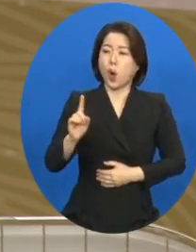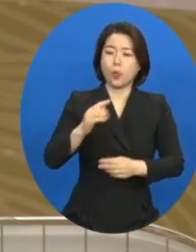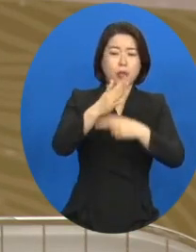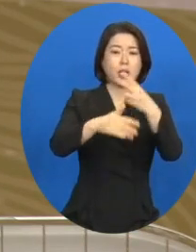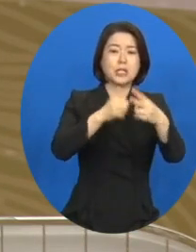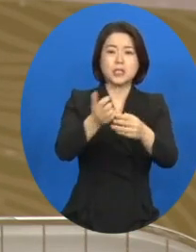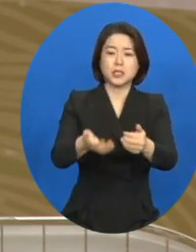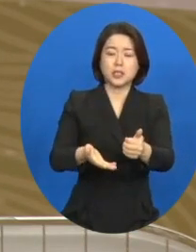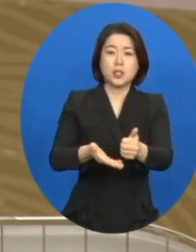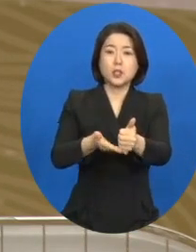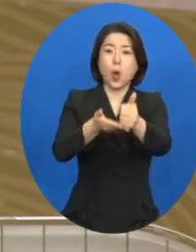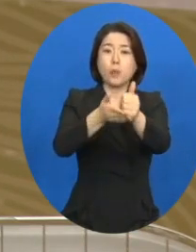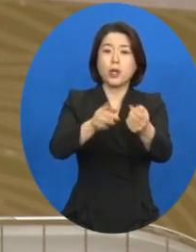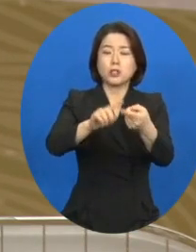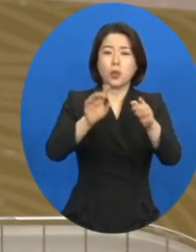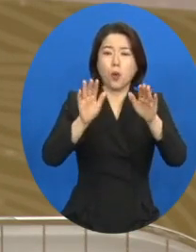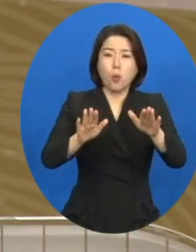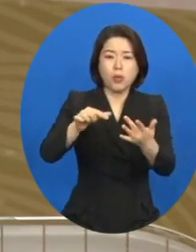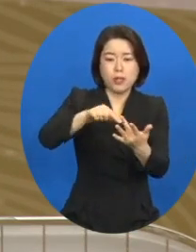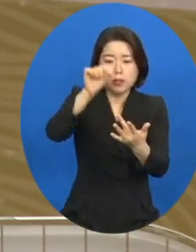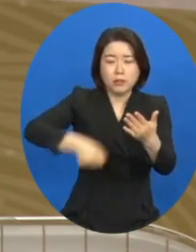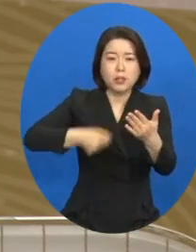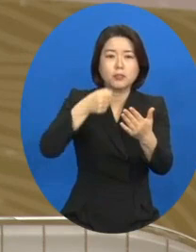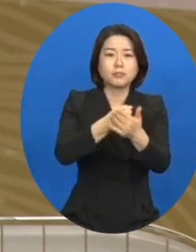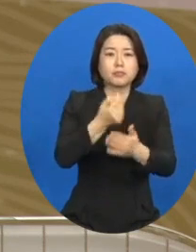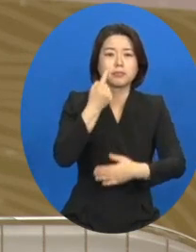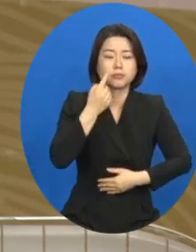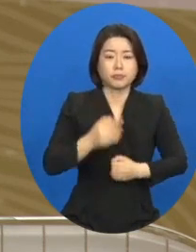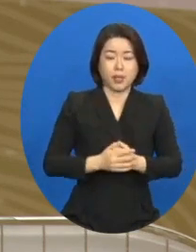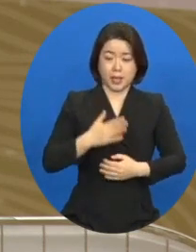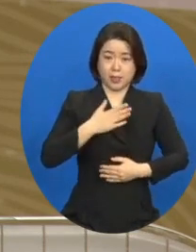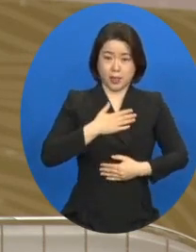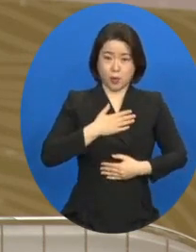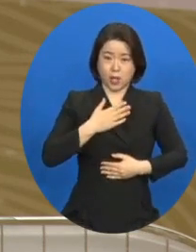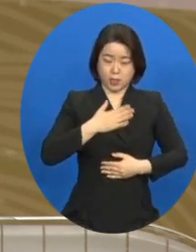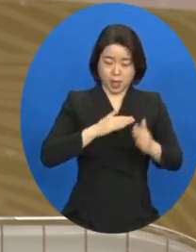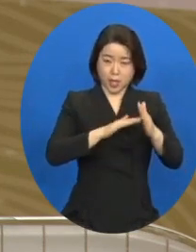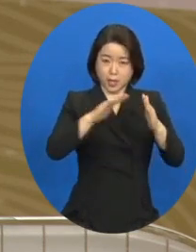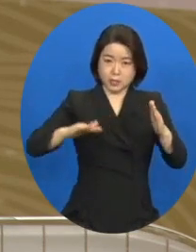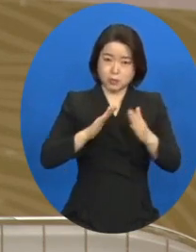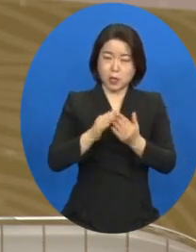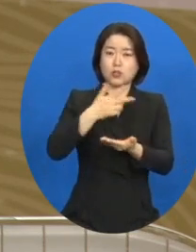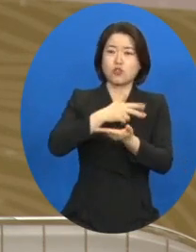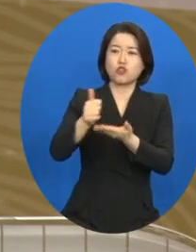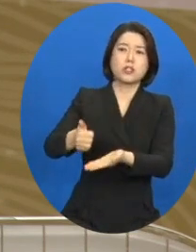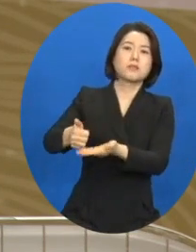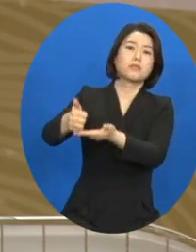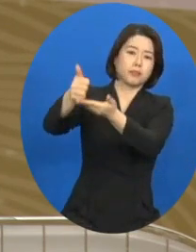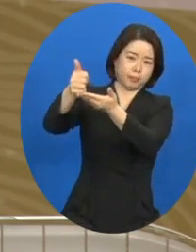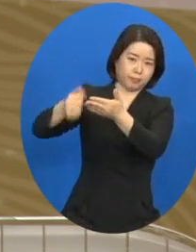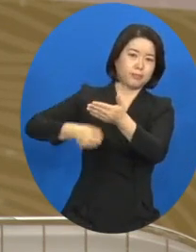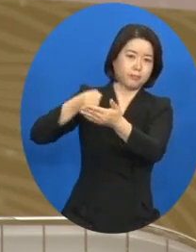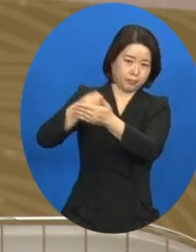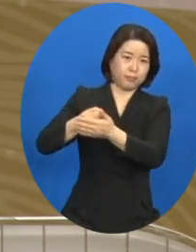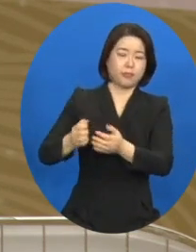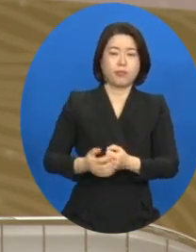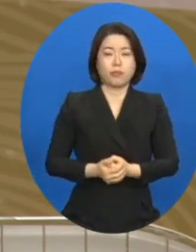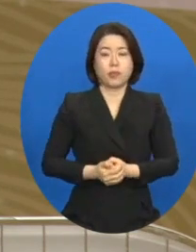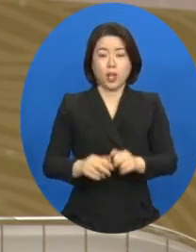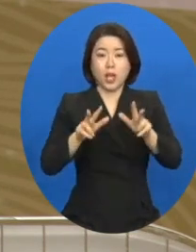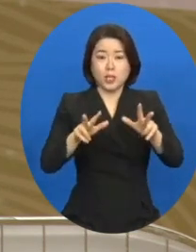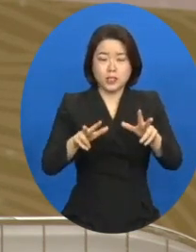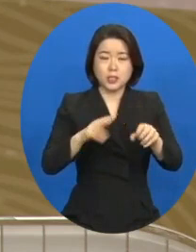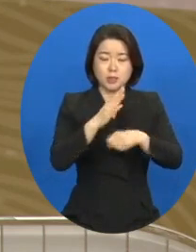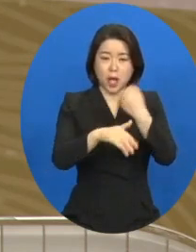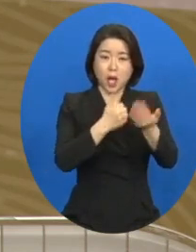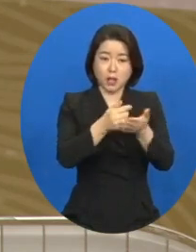신들을 섬길 것인지를 오늘 선택하십시오. 나와 나의 집안은 주님을 섬길 것입니다. 지금 하나님을